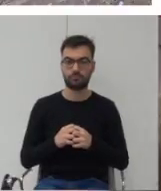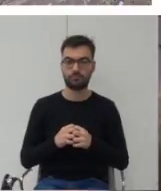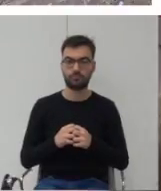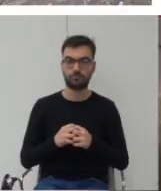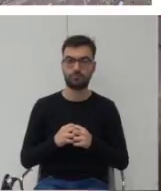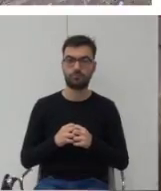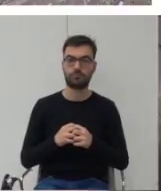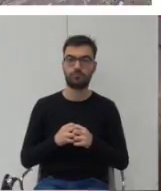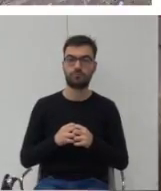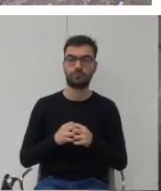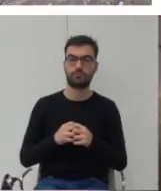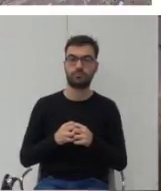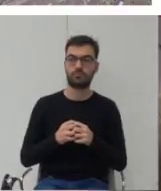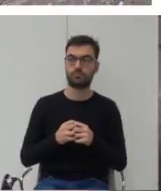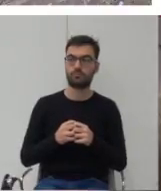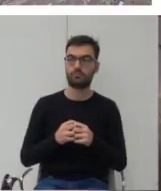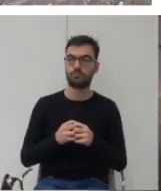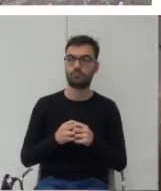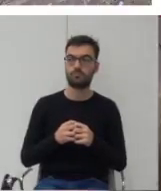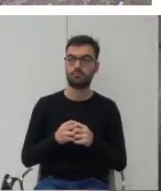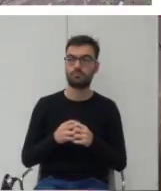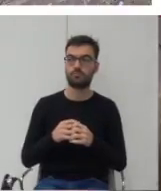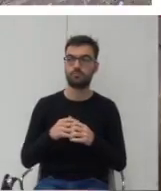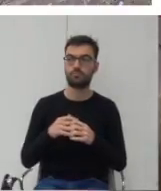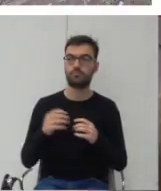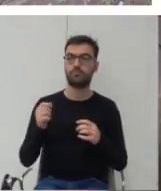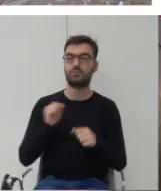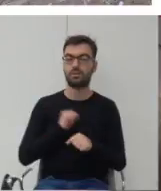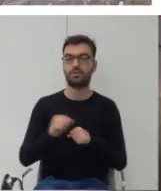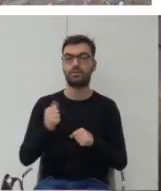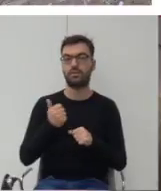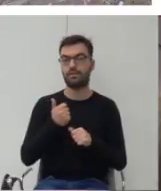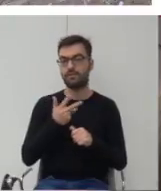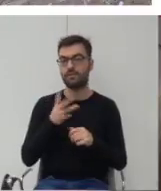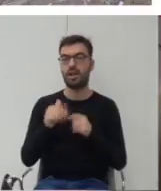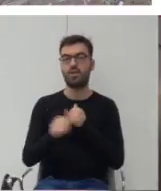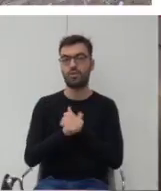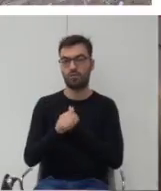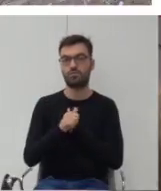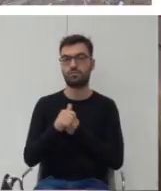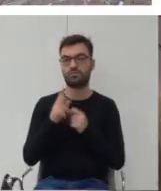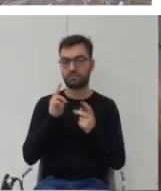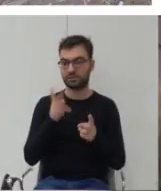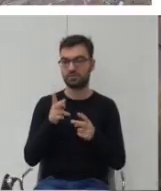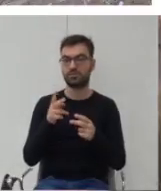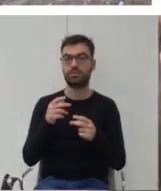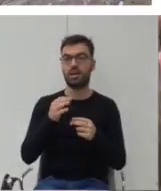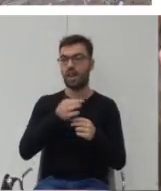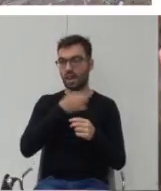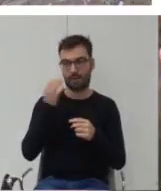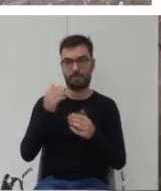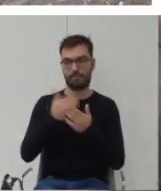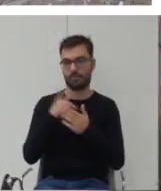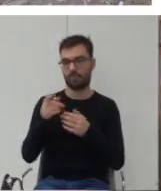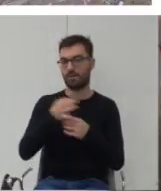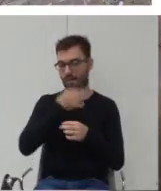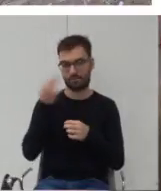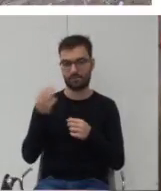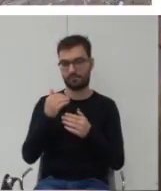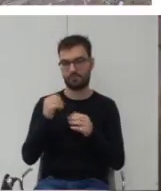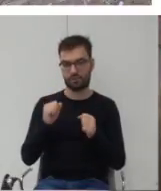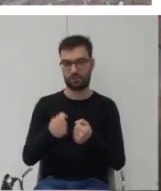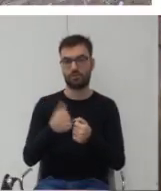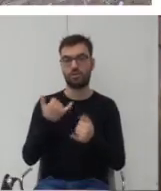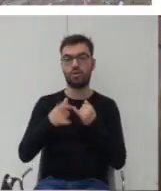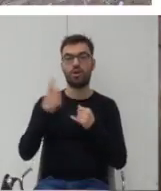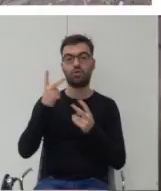przyjęciu odwrotnej kolejności i jakby no, jest wiele dowodów, że działa lepiej ten program. To znaczy, że